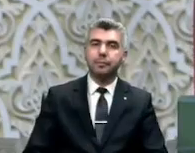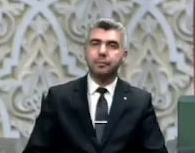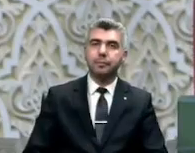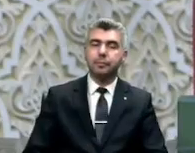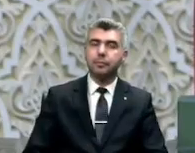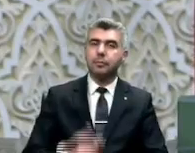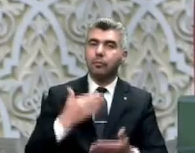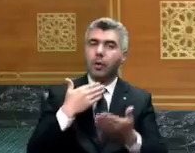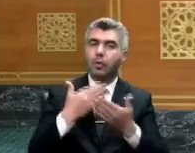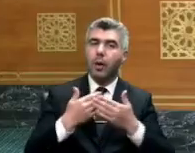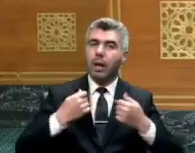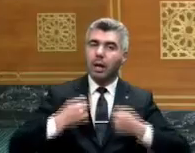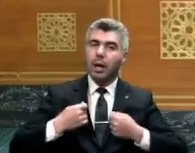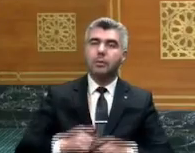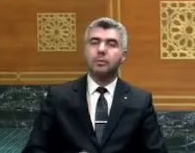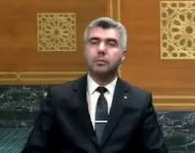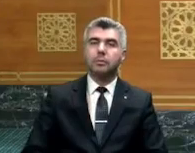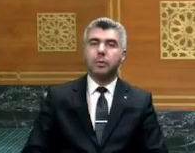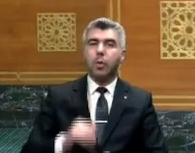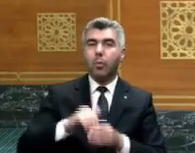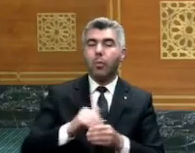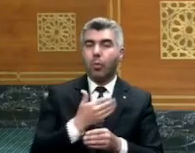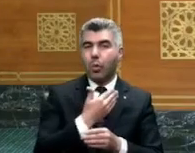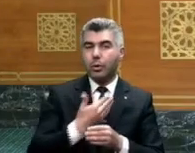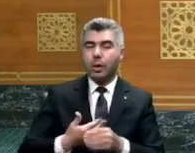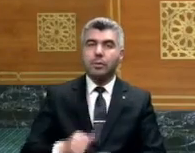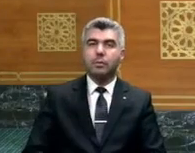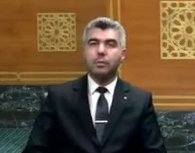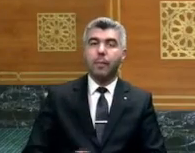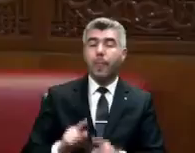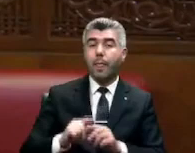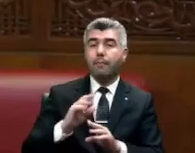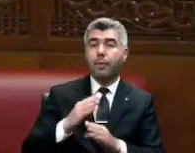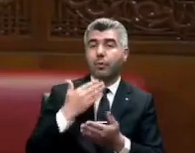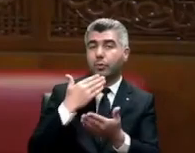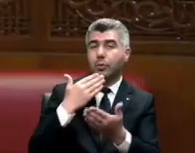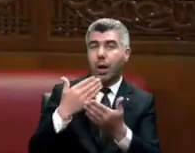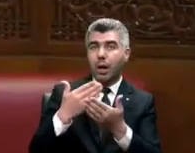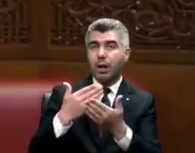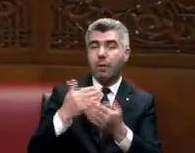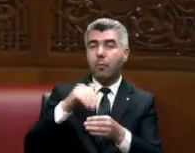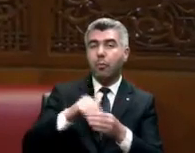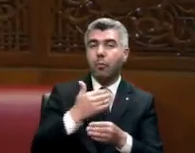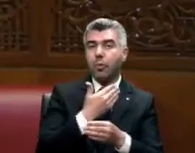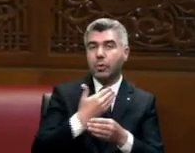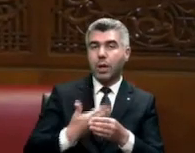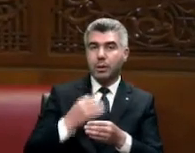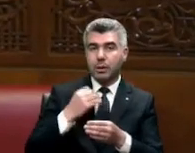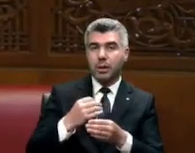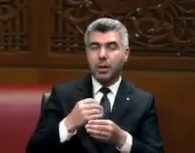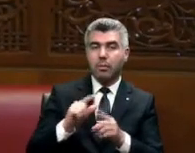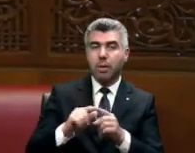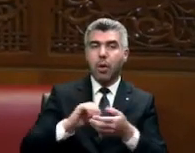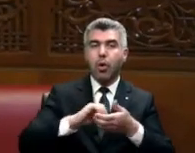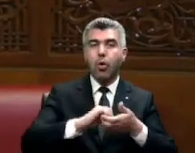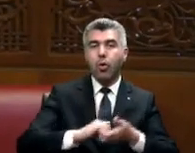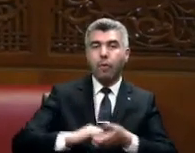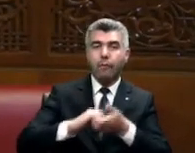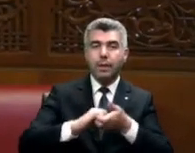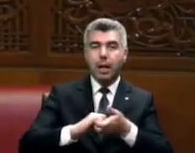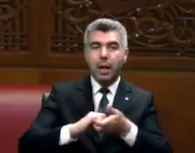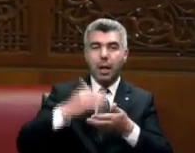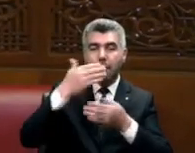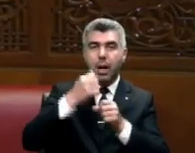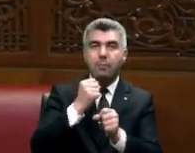الرئيس المحترم، السيدات والسادة المستشارين. سنوجه الشكر للسيد المستشار عن مجموعة الكونفدرالية الديمقراطية